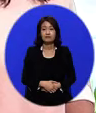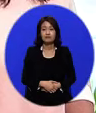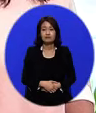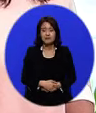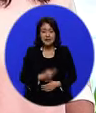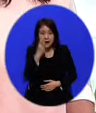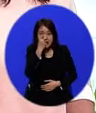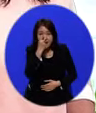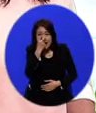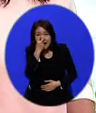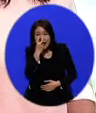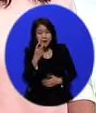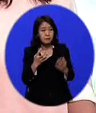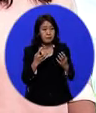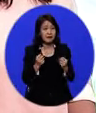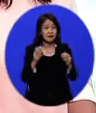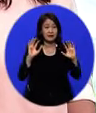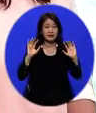탐구가 많은 아이.